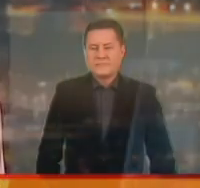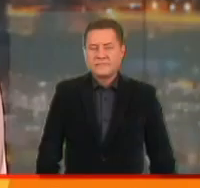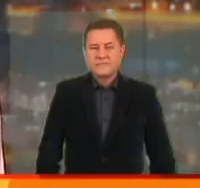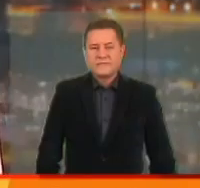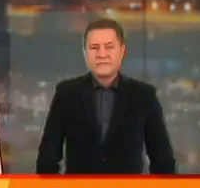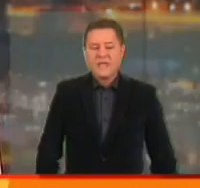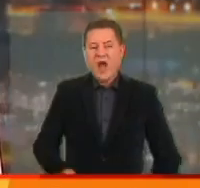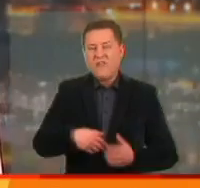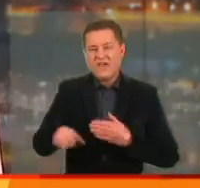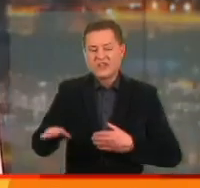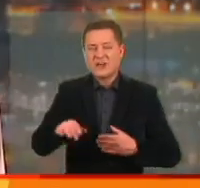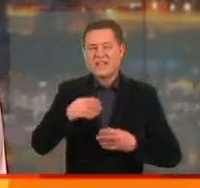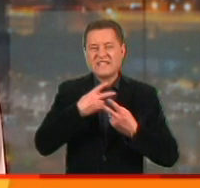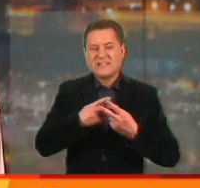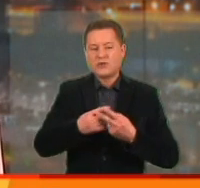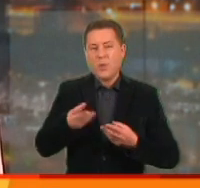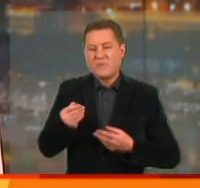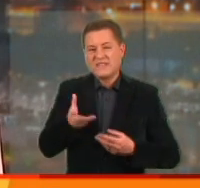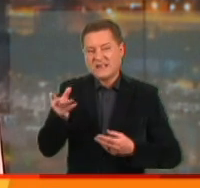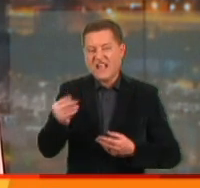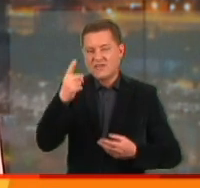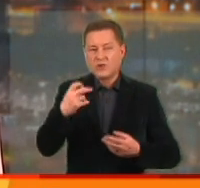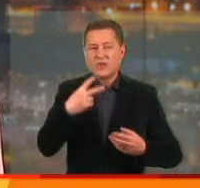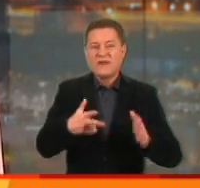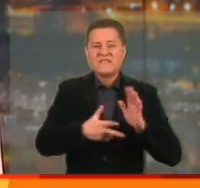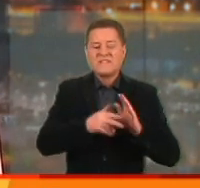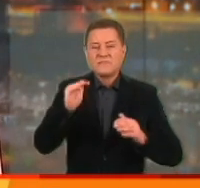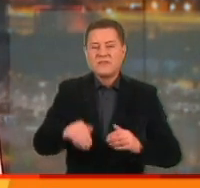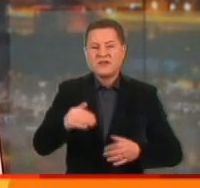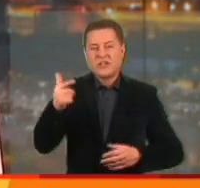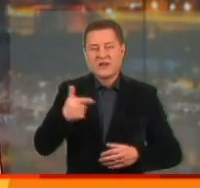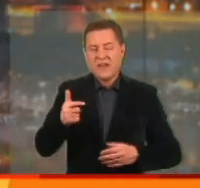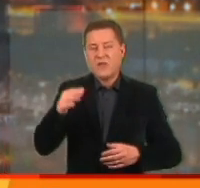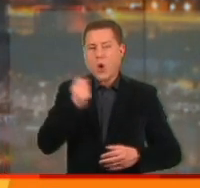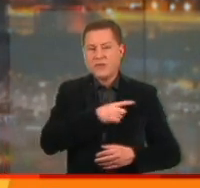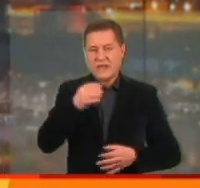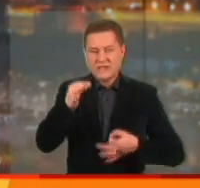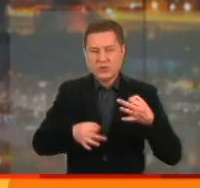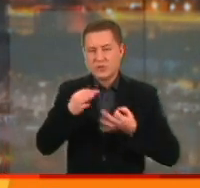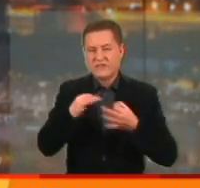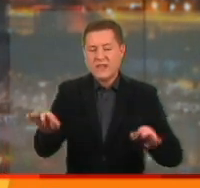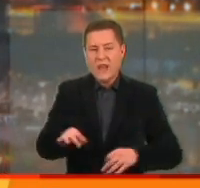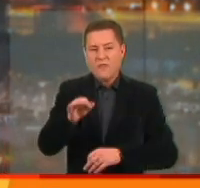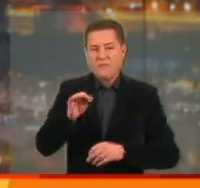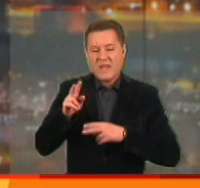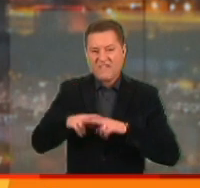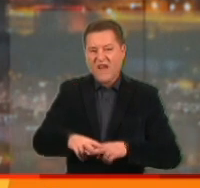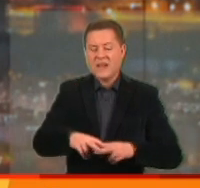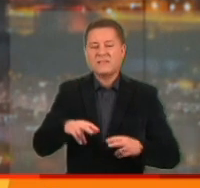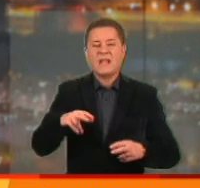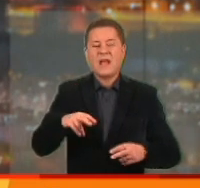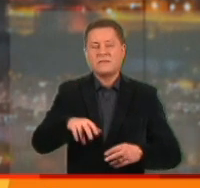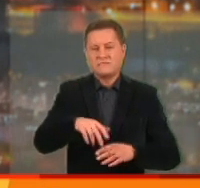вийшов із СІЗО під заставу 128 тисяч гривень. Одеський суд звільнив з-під варти директора дитячого табору «Вікторії»